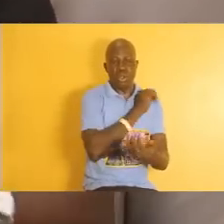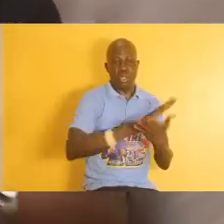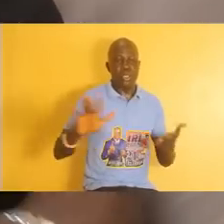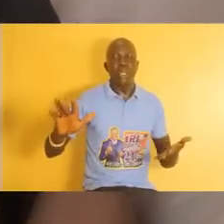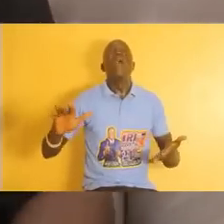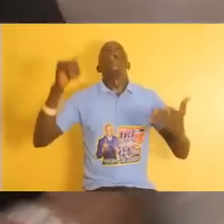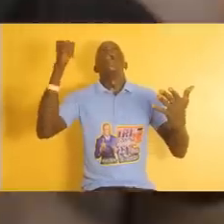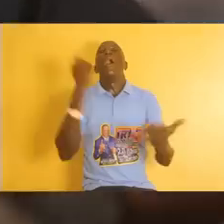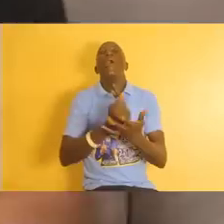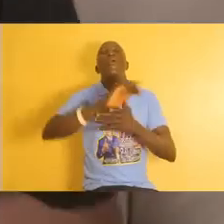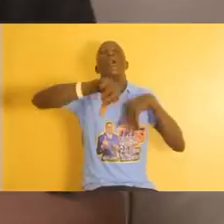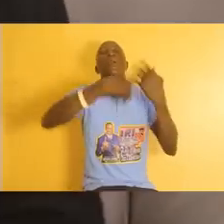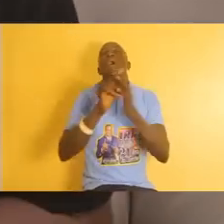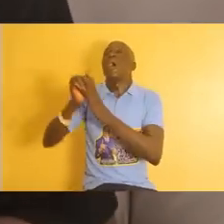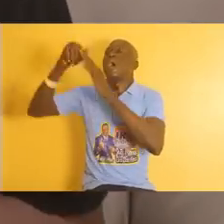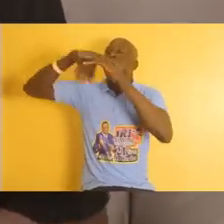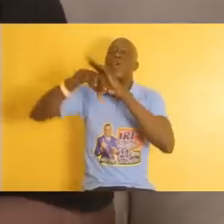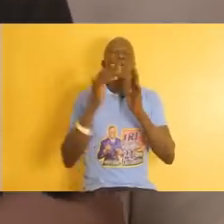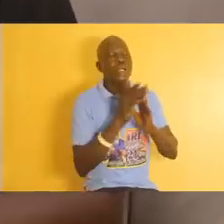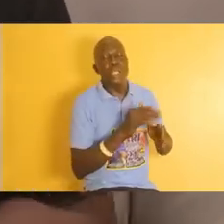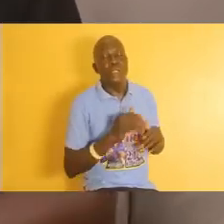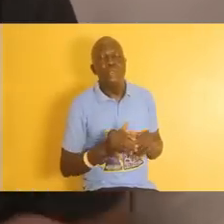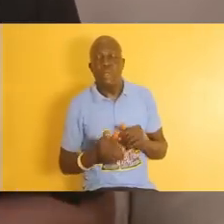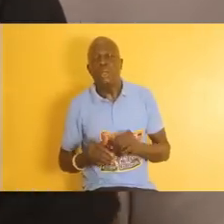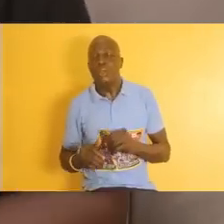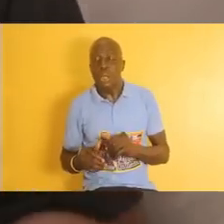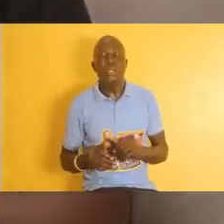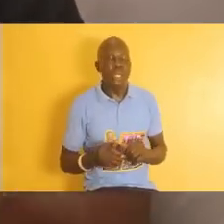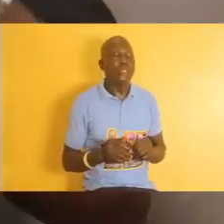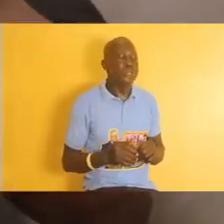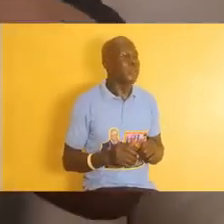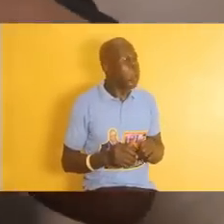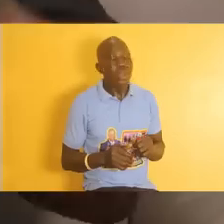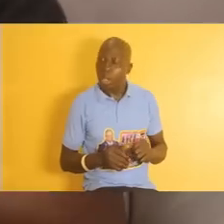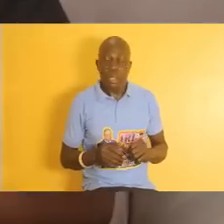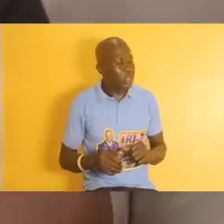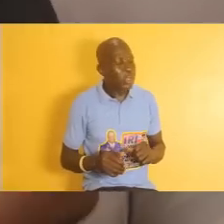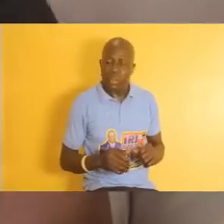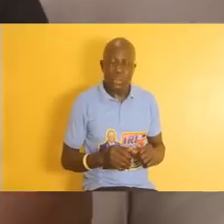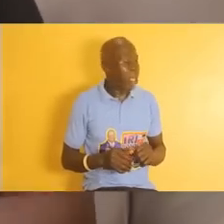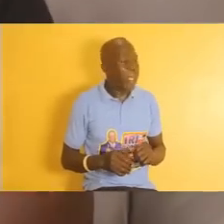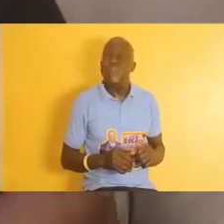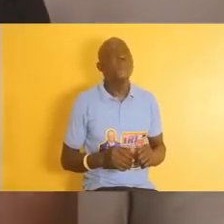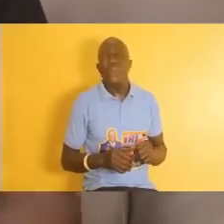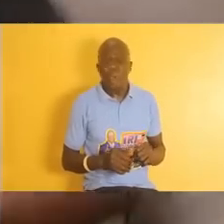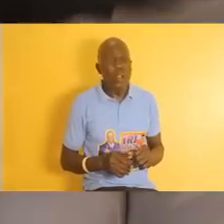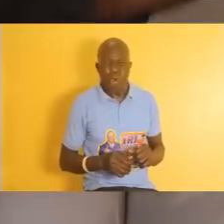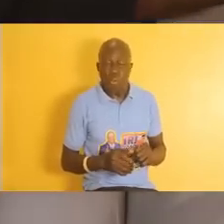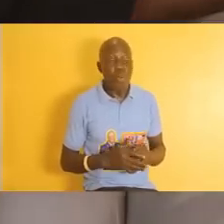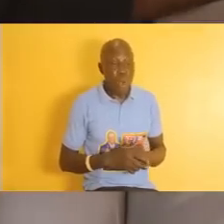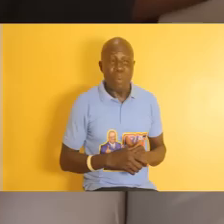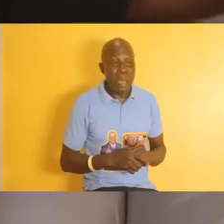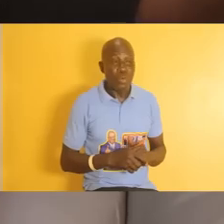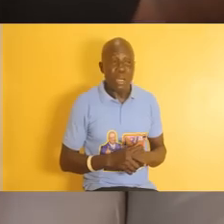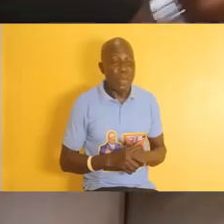Oh yeah, oh my God. Oh yeah, wow. Oh my God. Oh my God. Oh my God. Oh my God. Oh my God. Oh my God. Oh my God. Oh my God. Oh